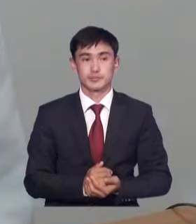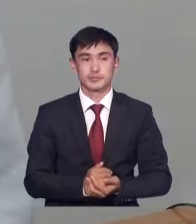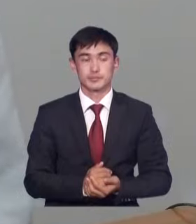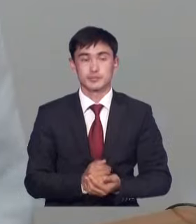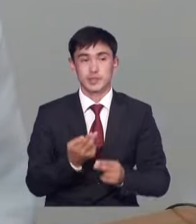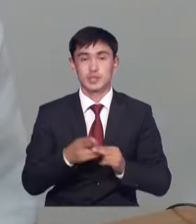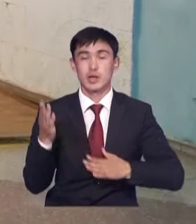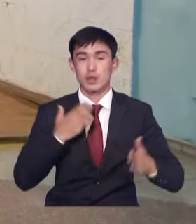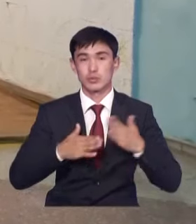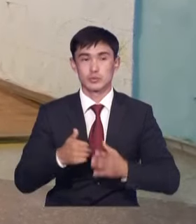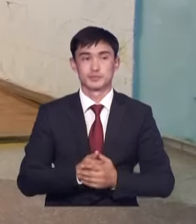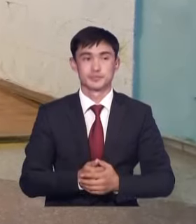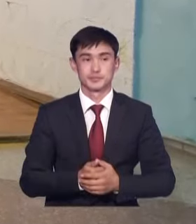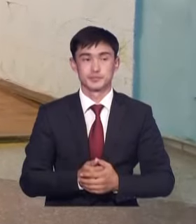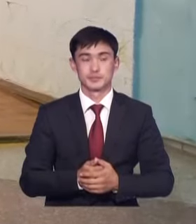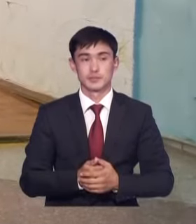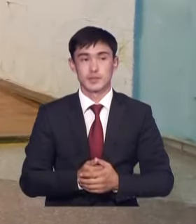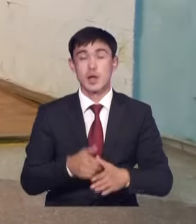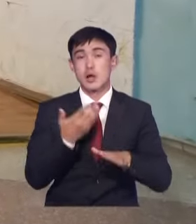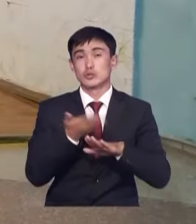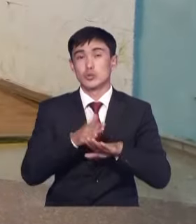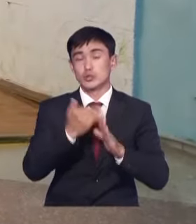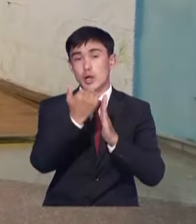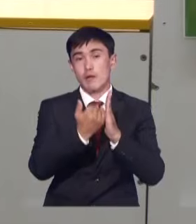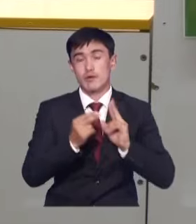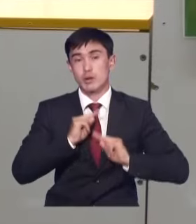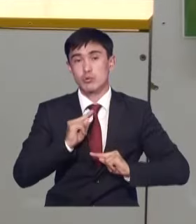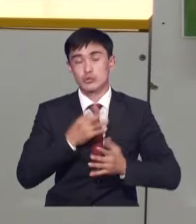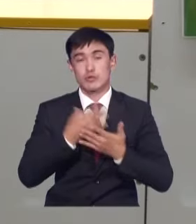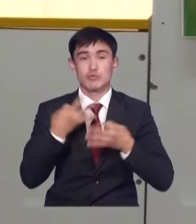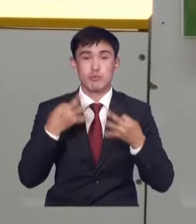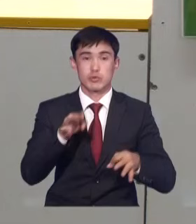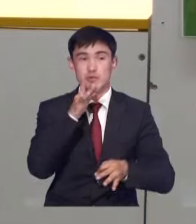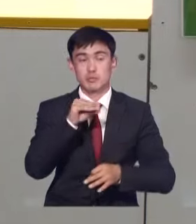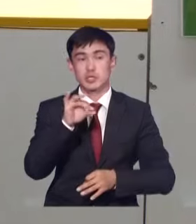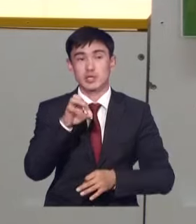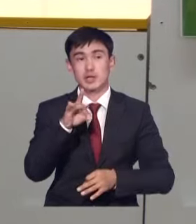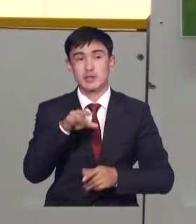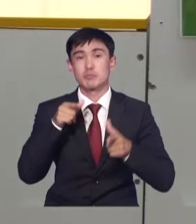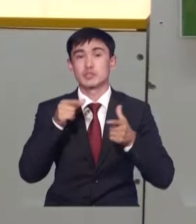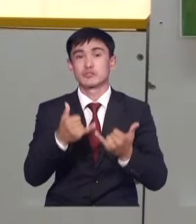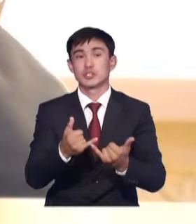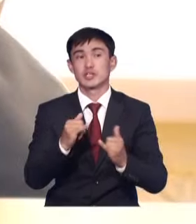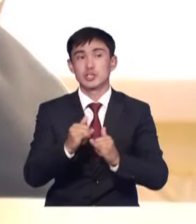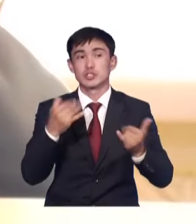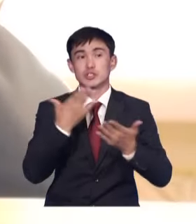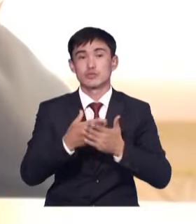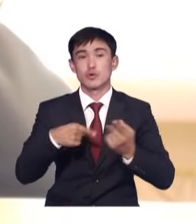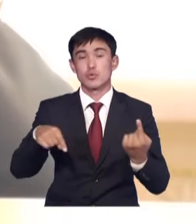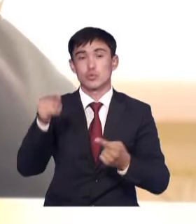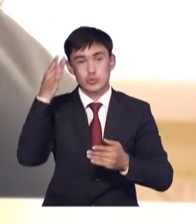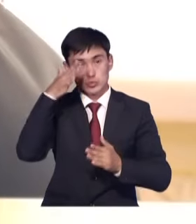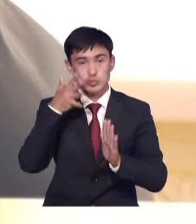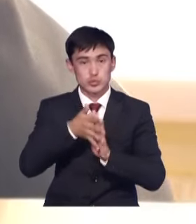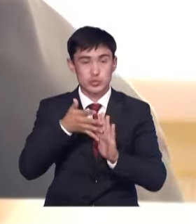это радует. Несмотря на загруженный график работы, даже свое свободное время Жанар Картекова посвящает расширению своего кругозора в